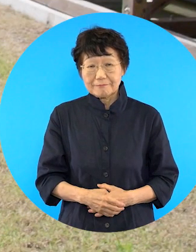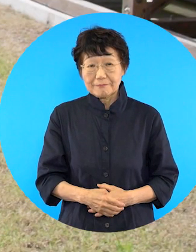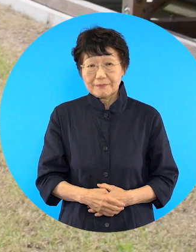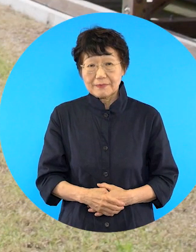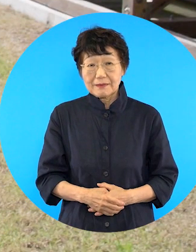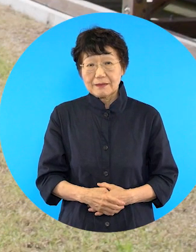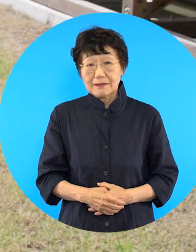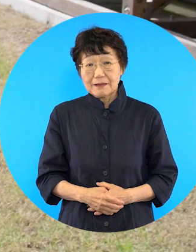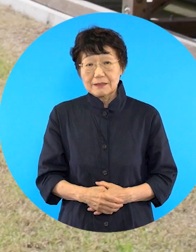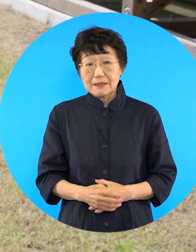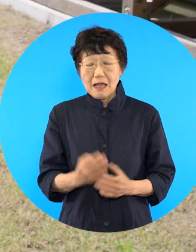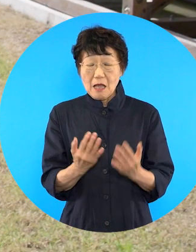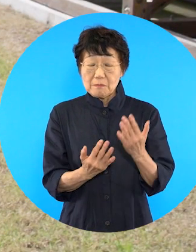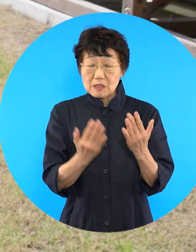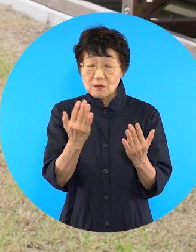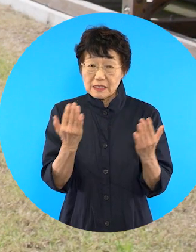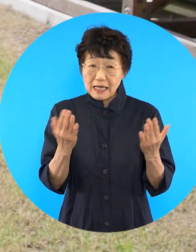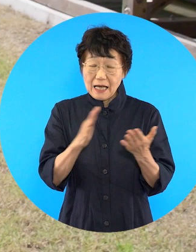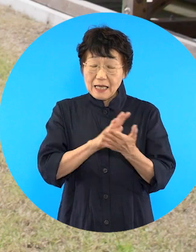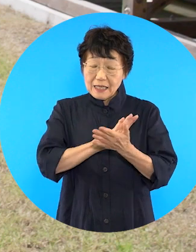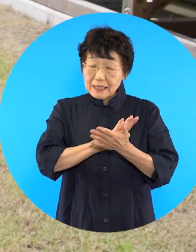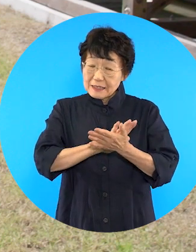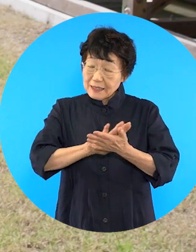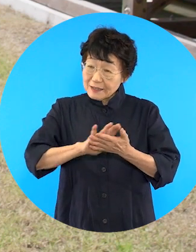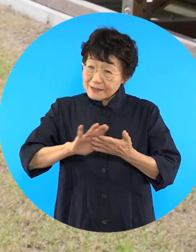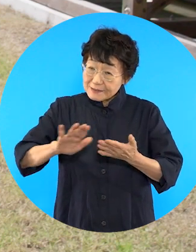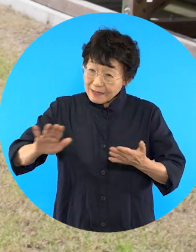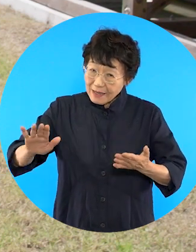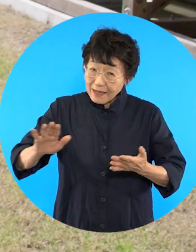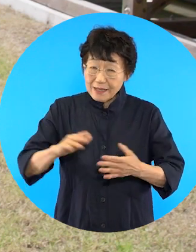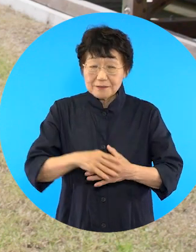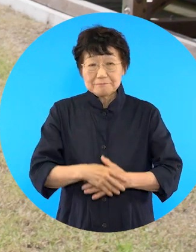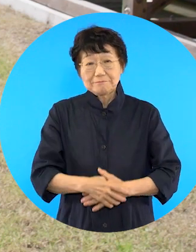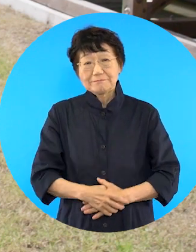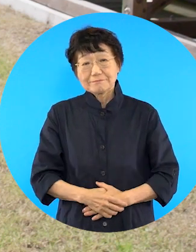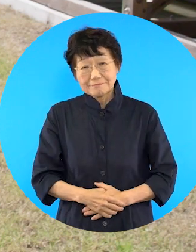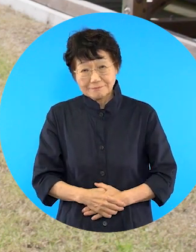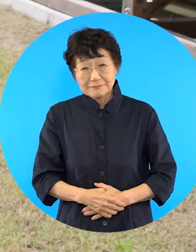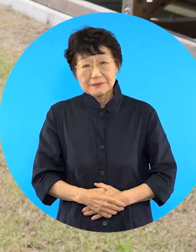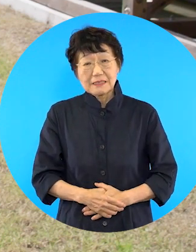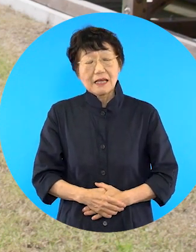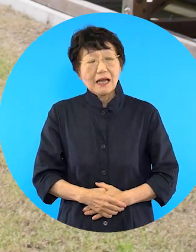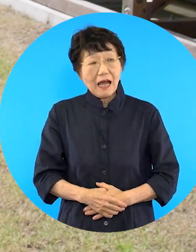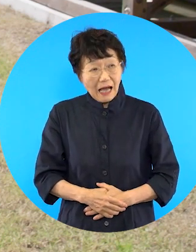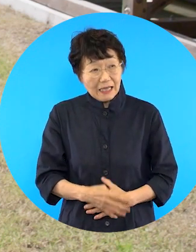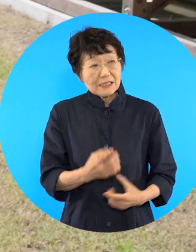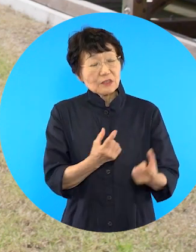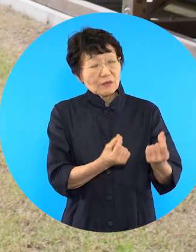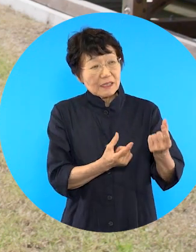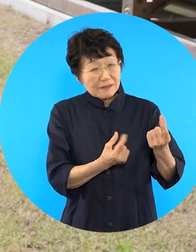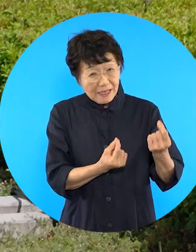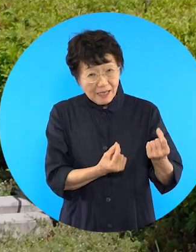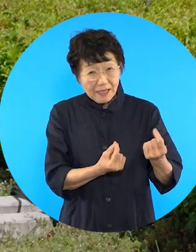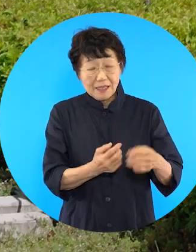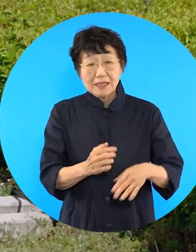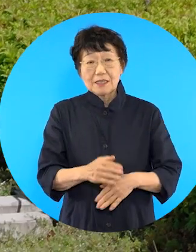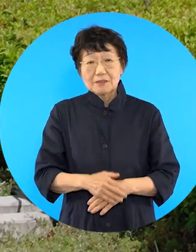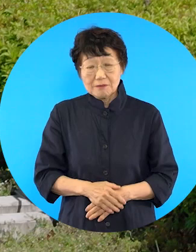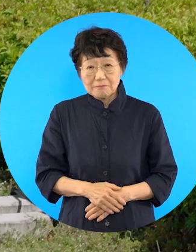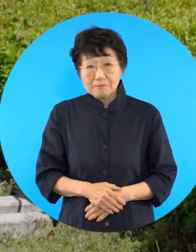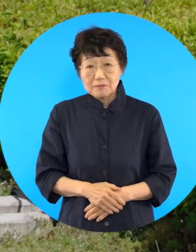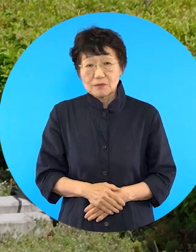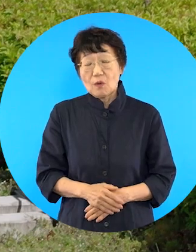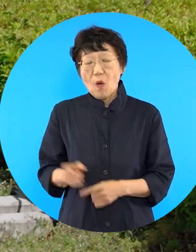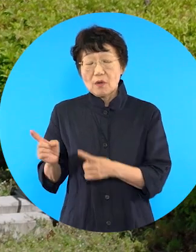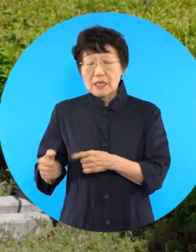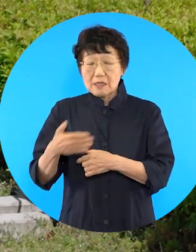そして緑も青々としててとっても綺麗ですね。 はい、練馬工場の屋上緑